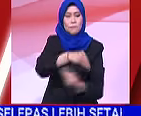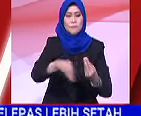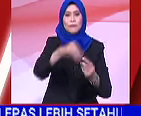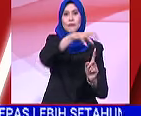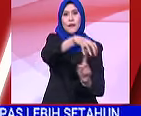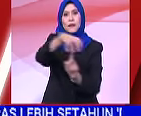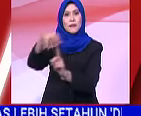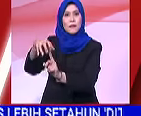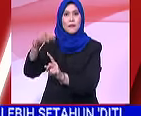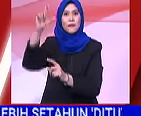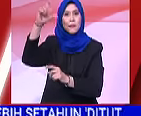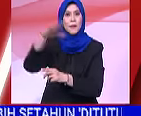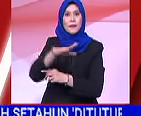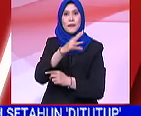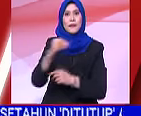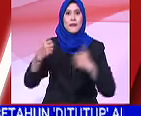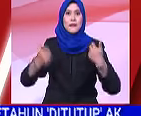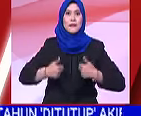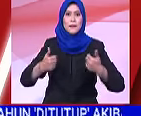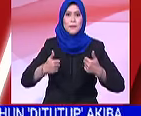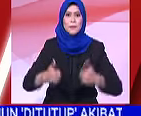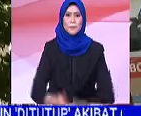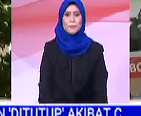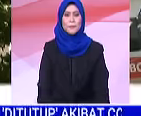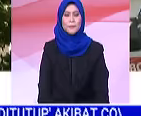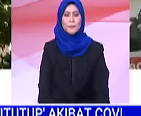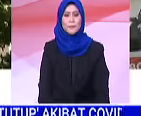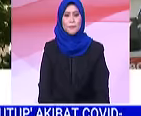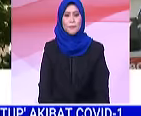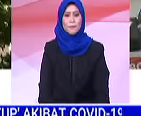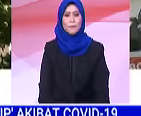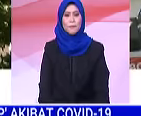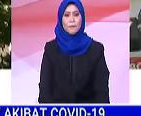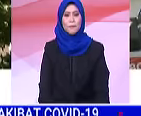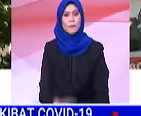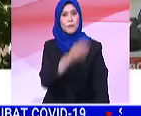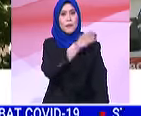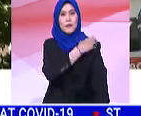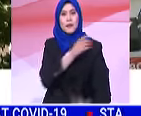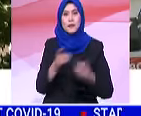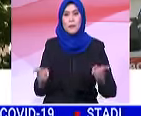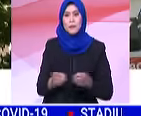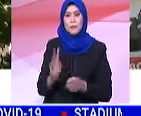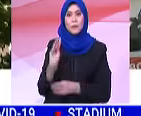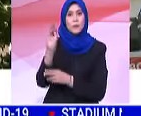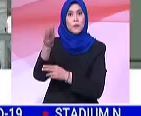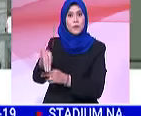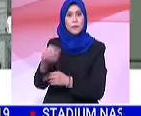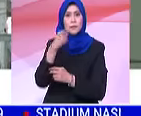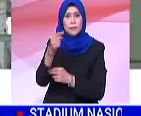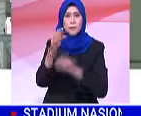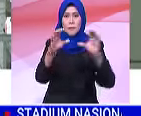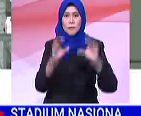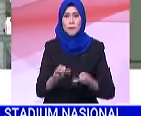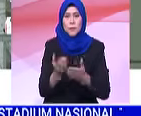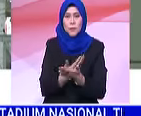Bazar Ramadan dan Aidilfitri. Pegawai Daerah MUA Mustafa Kamal Samsudin berkata norma